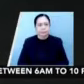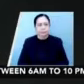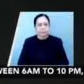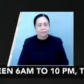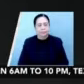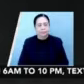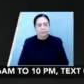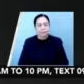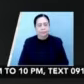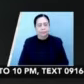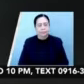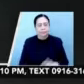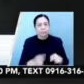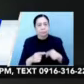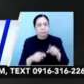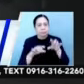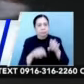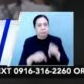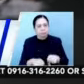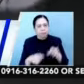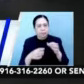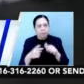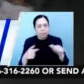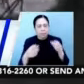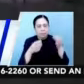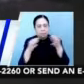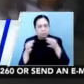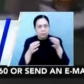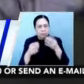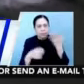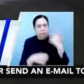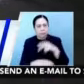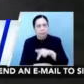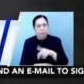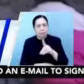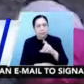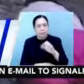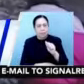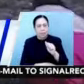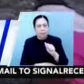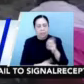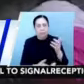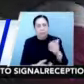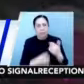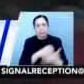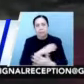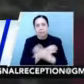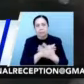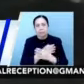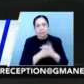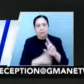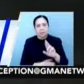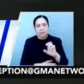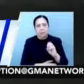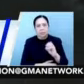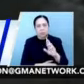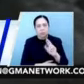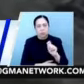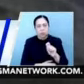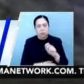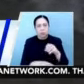Nang magsagawa ng anti-drug operation ng PDEA nitong May 18 sa isang beach resort sa Barangay Galungin, Baknotan, La